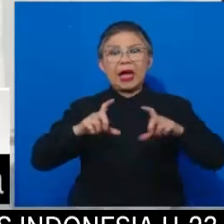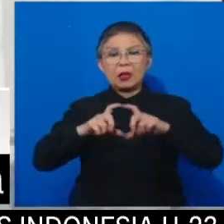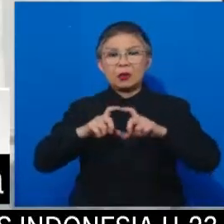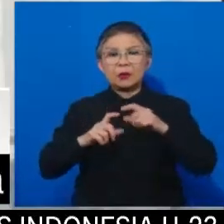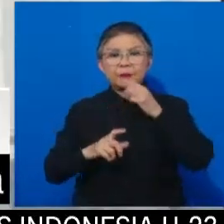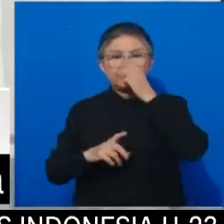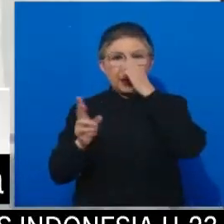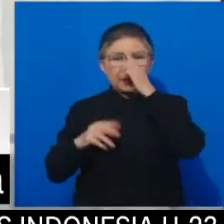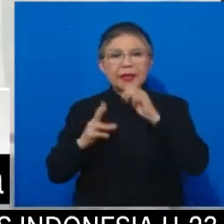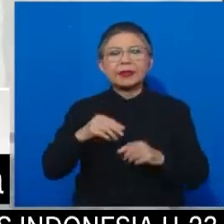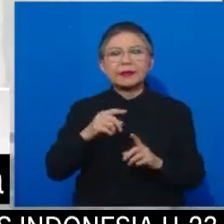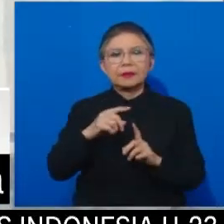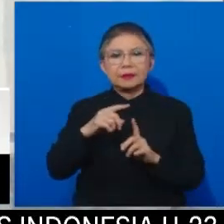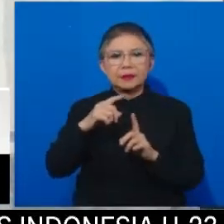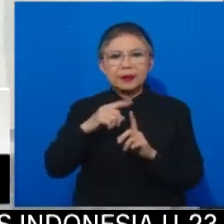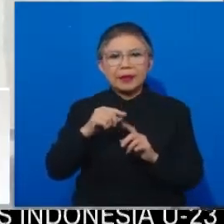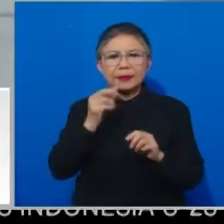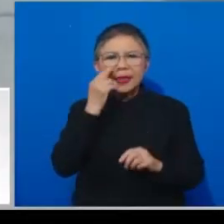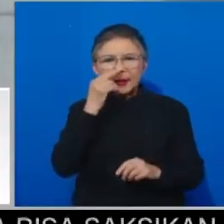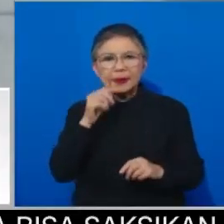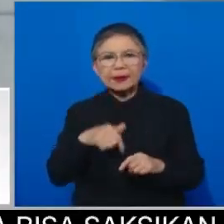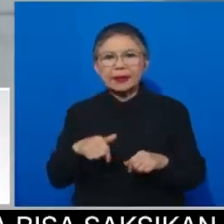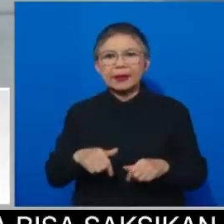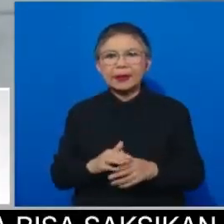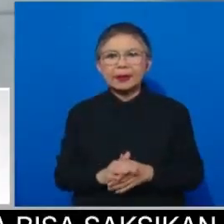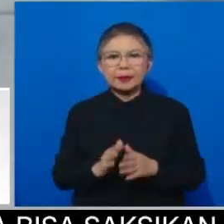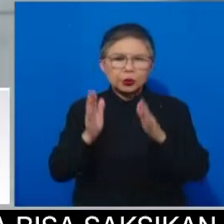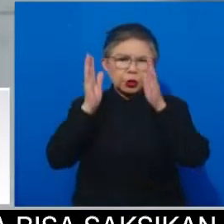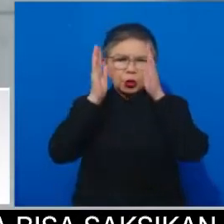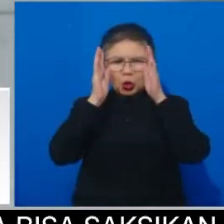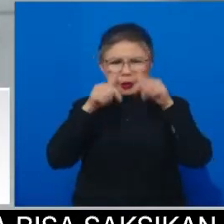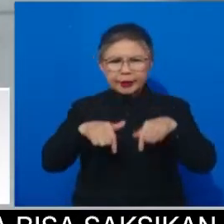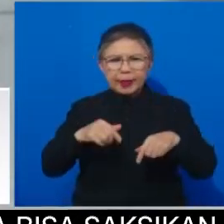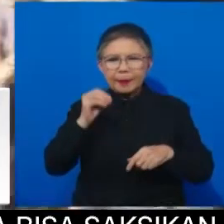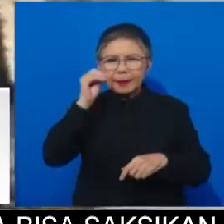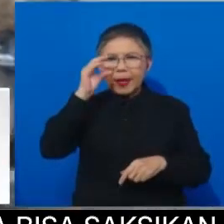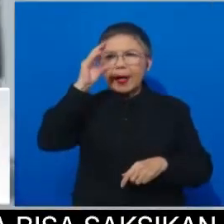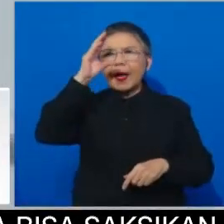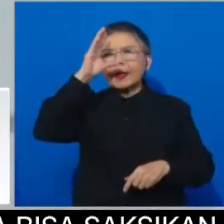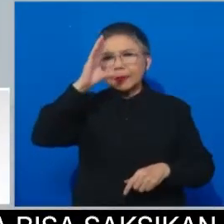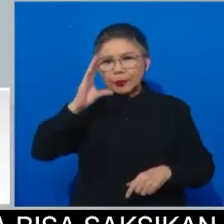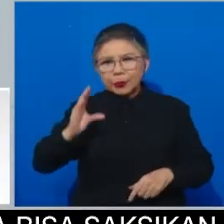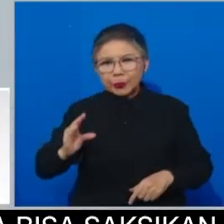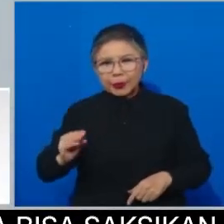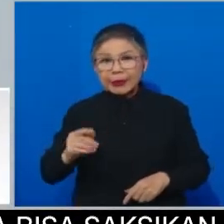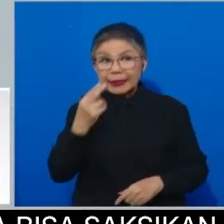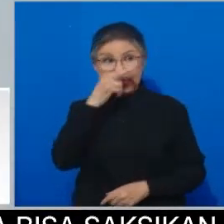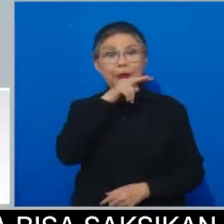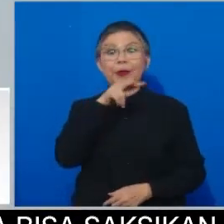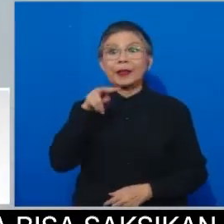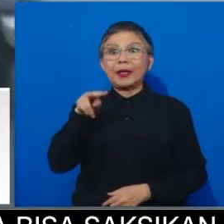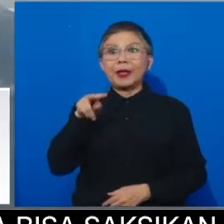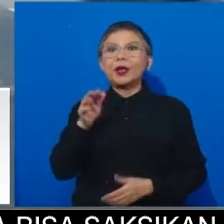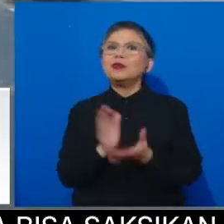Agung pada Selasa pagi lalu, untuk saat ini kondisi dari pagi hingga sore ketika kami pantau ini